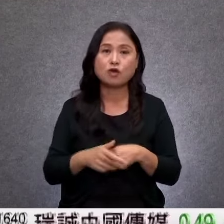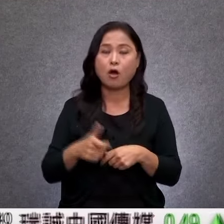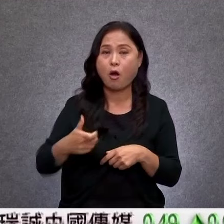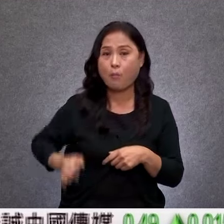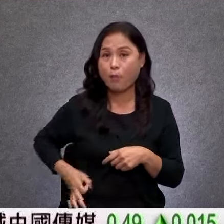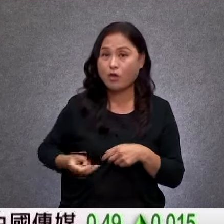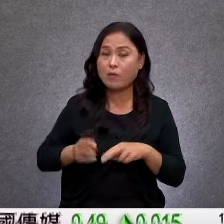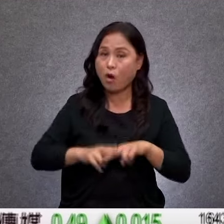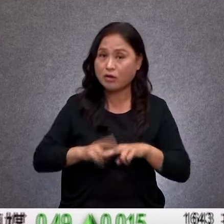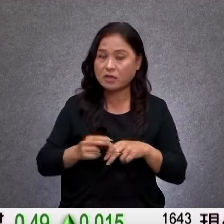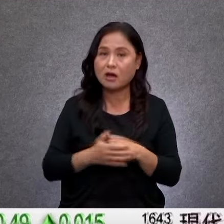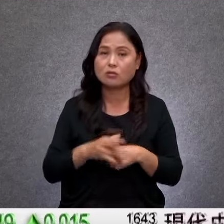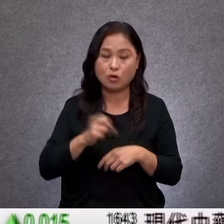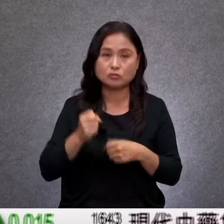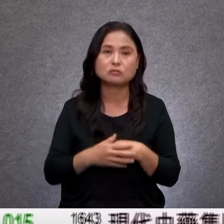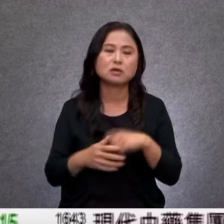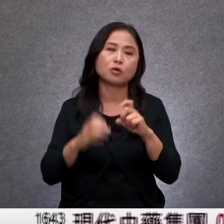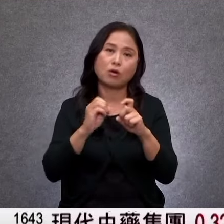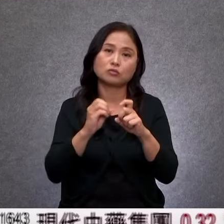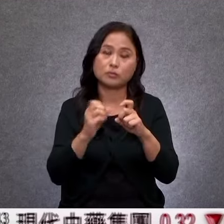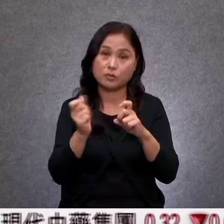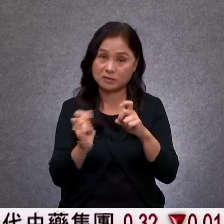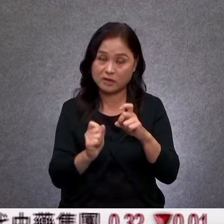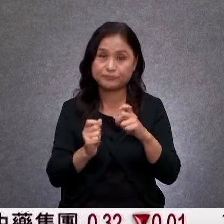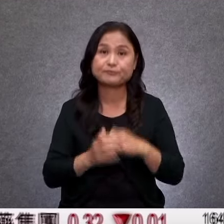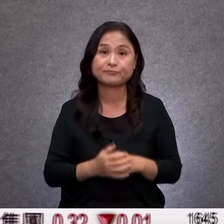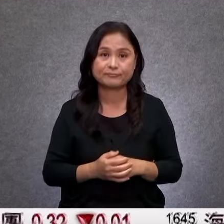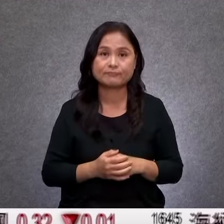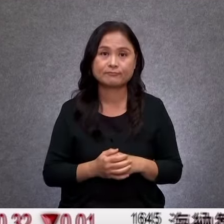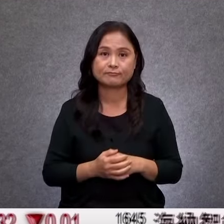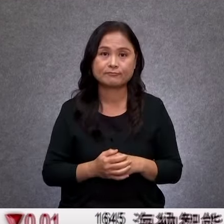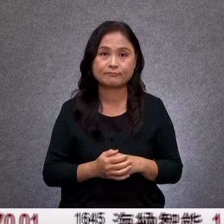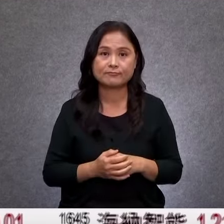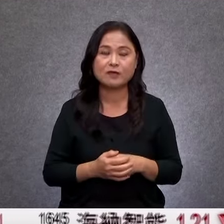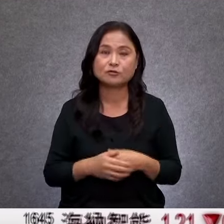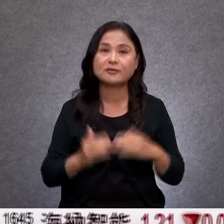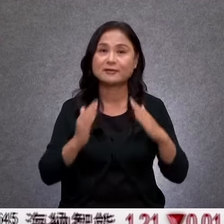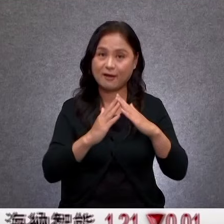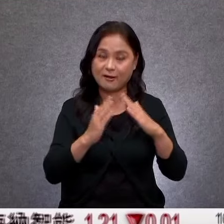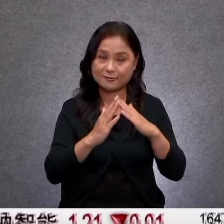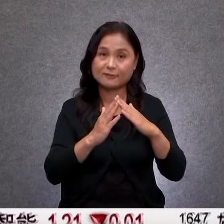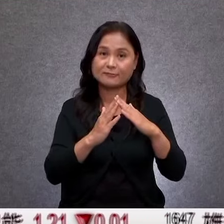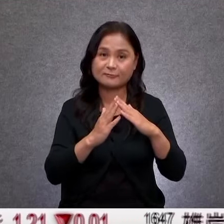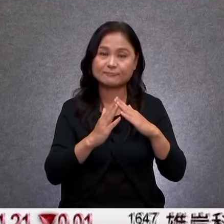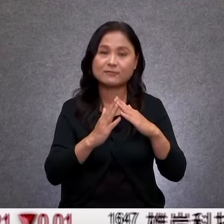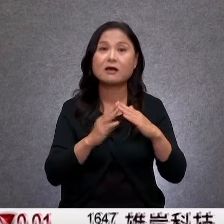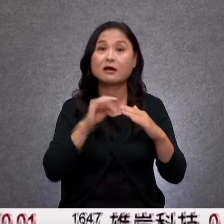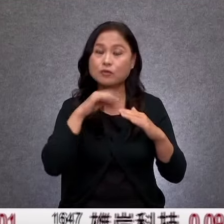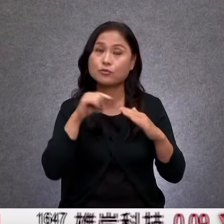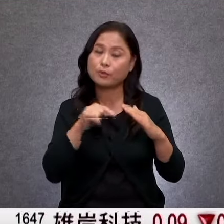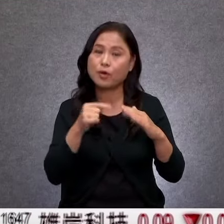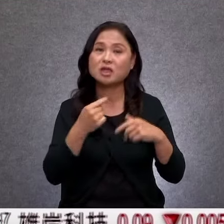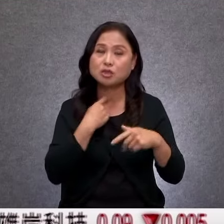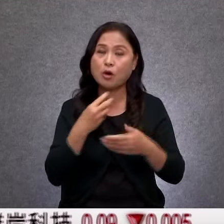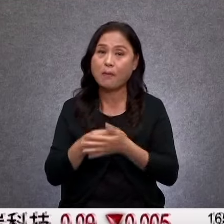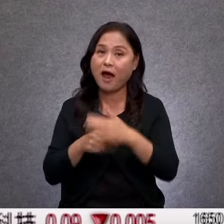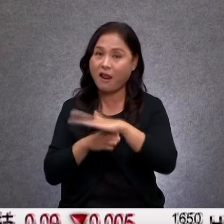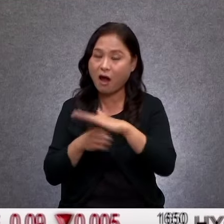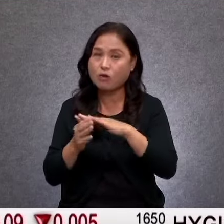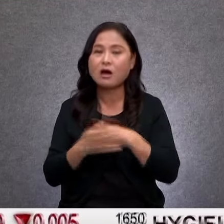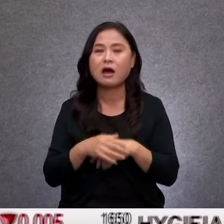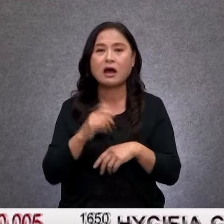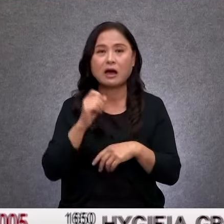70%；如果用埋按揭保險咧，可以用到90%。咁嘅時候咧，其實對於一啲家庭嚟講，如